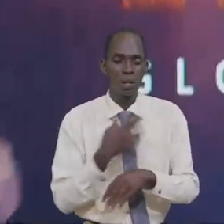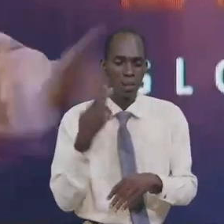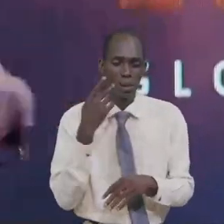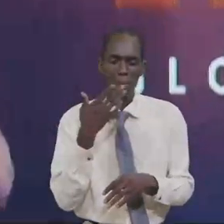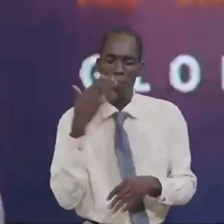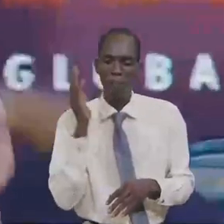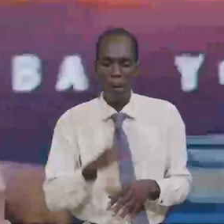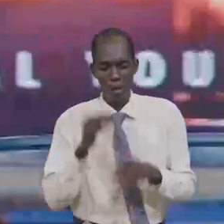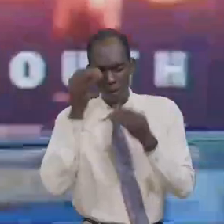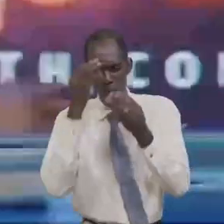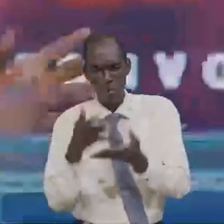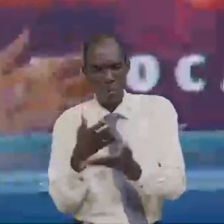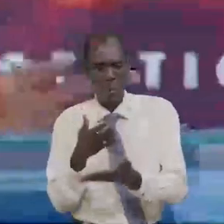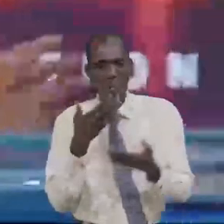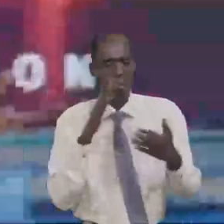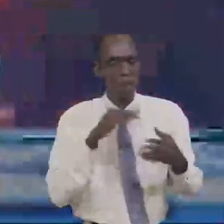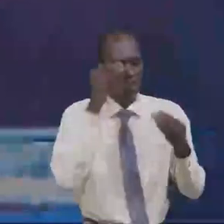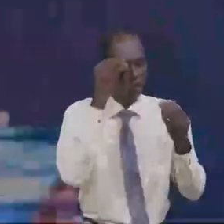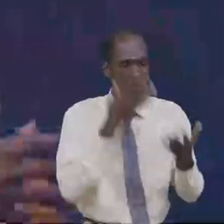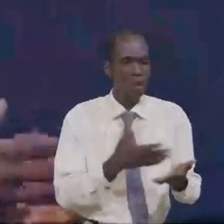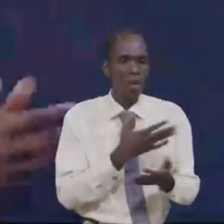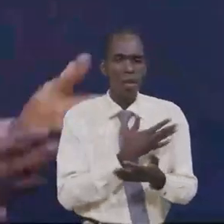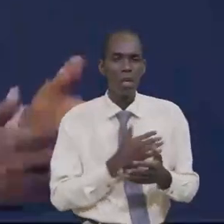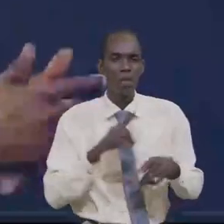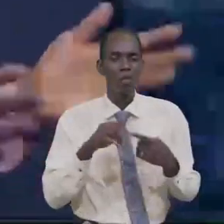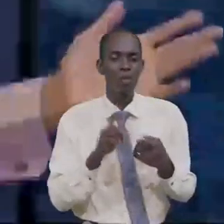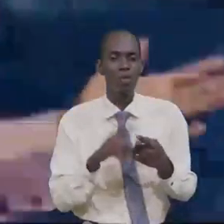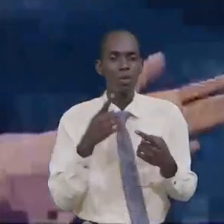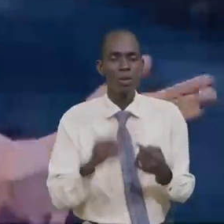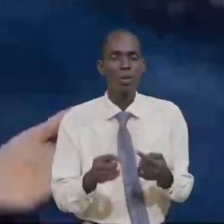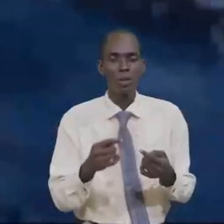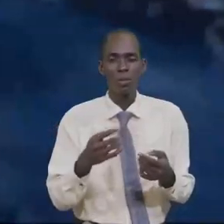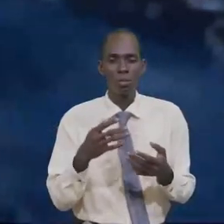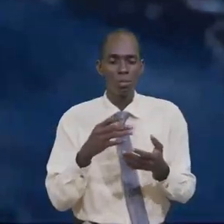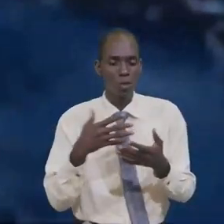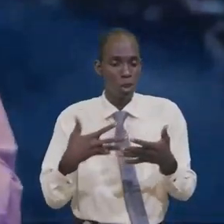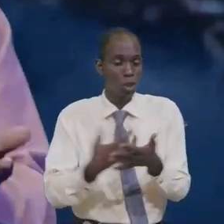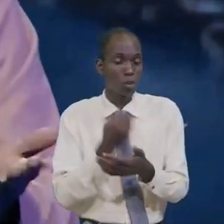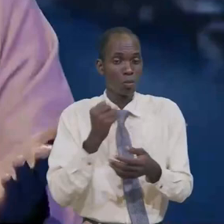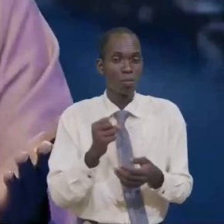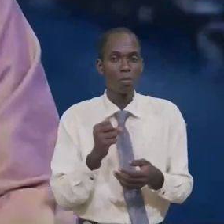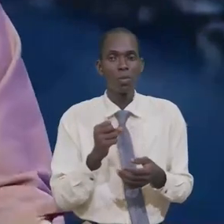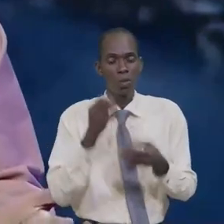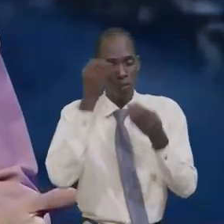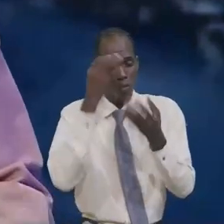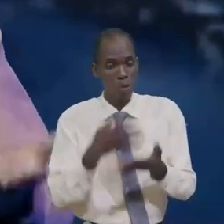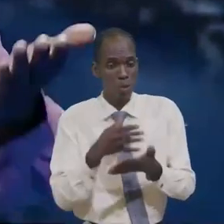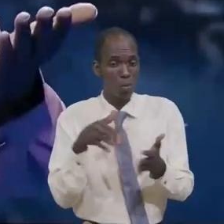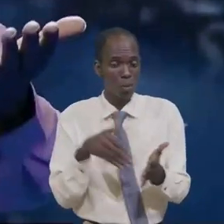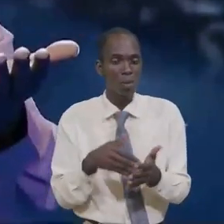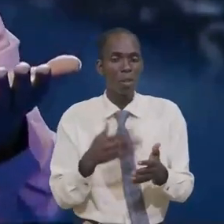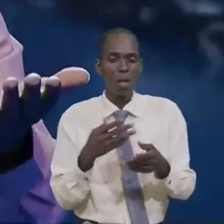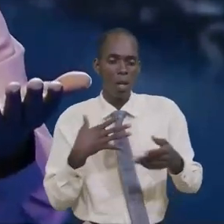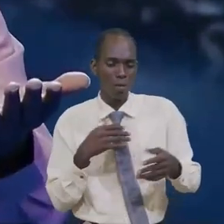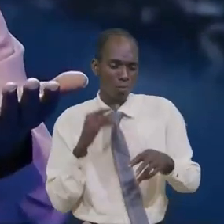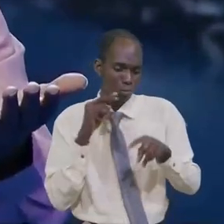et il prend maintenant la session des informations et tout dans la journée il médite